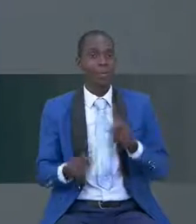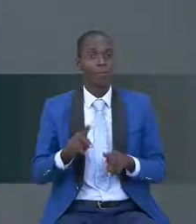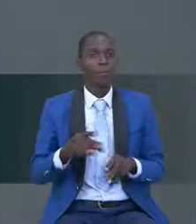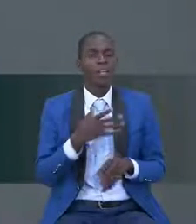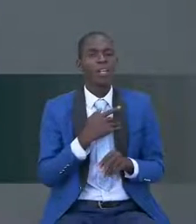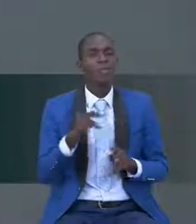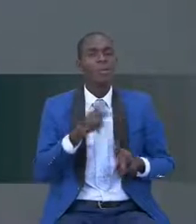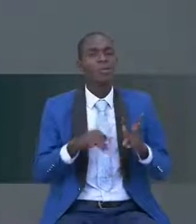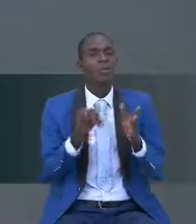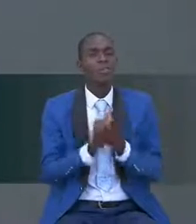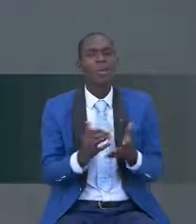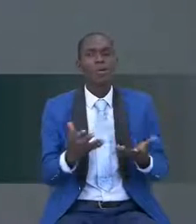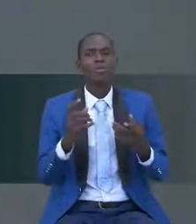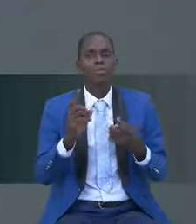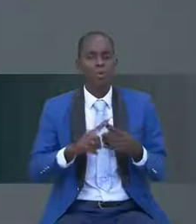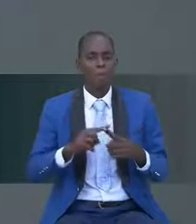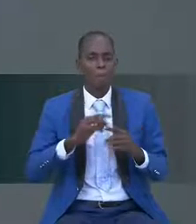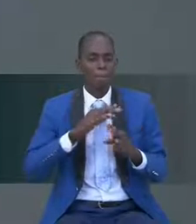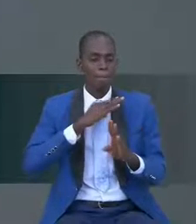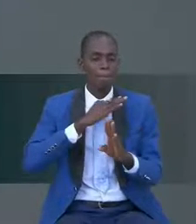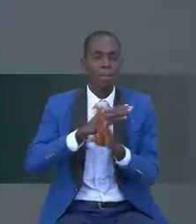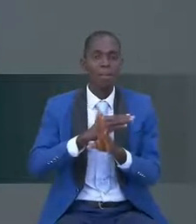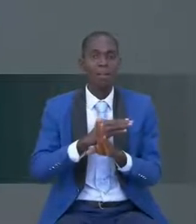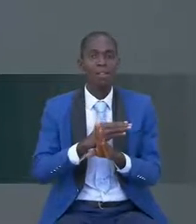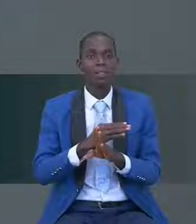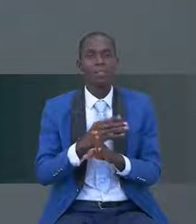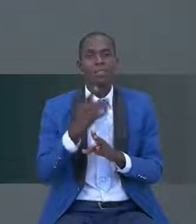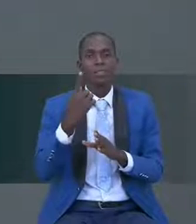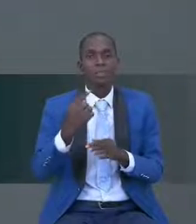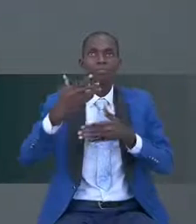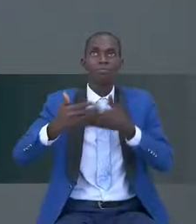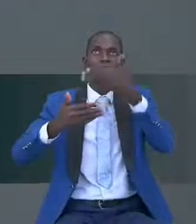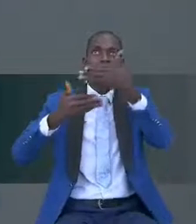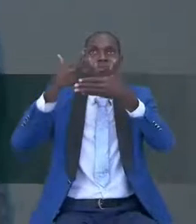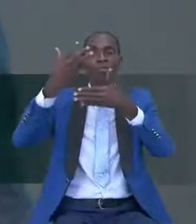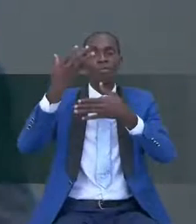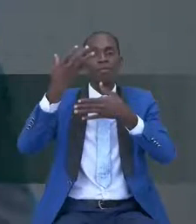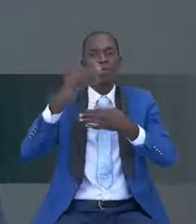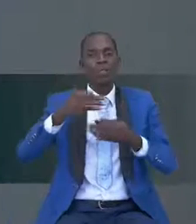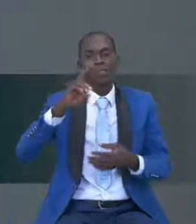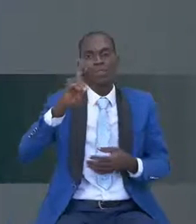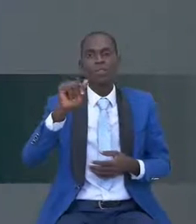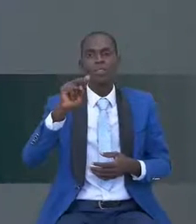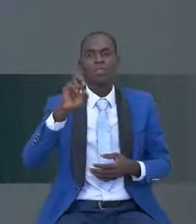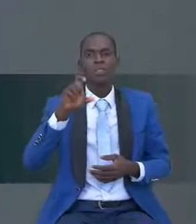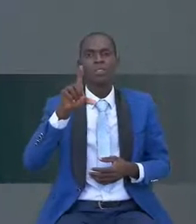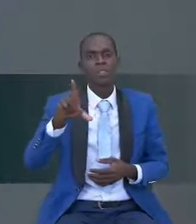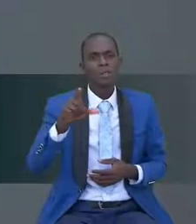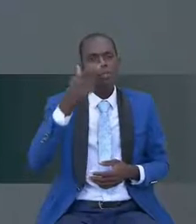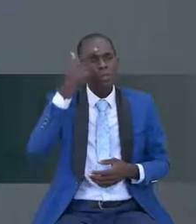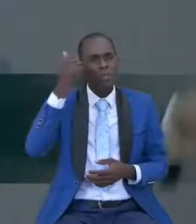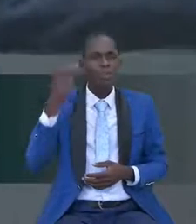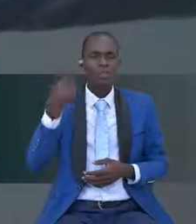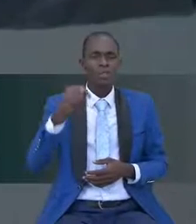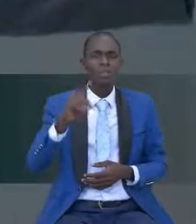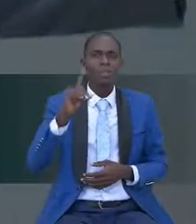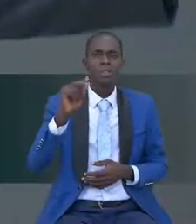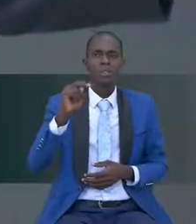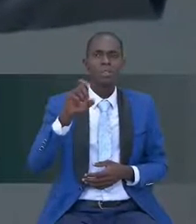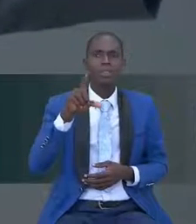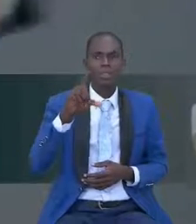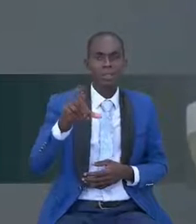et ceux qui voulaient bloquer le progrès de Daniel, parce que son progrès, c'était pas la